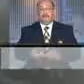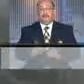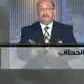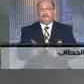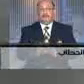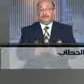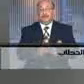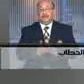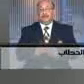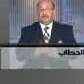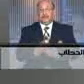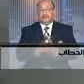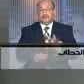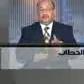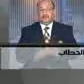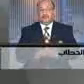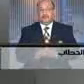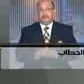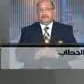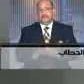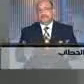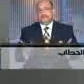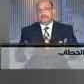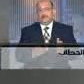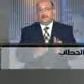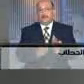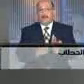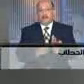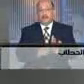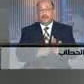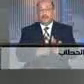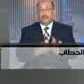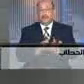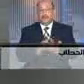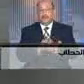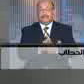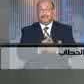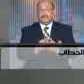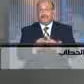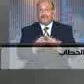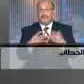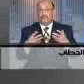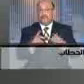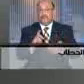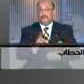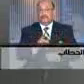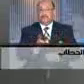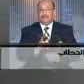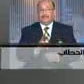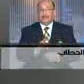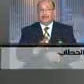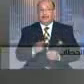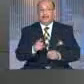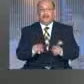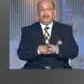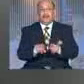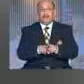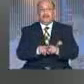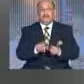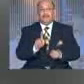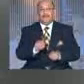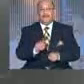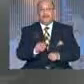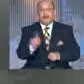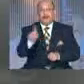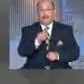مرة يمثل جملة المتهمين مجتمعين أمام هيئة المحكمة. في سياق متصل، تم تأجيل النظر في قضية جرحى منطقة